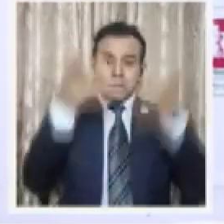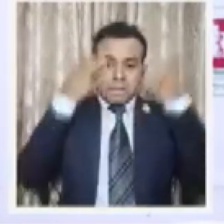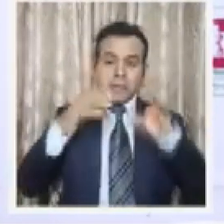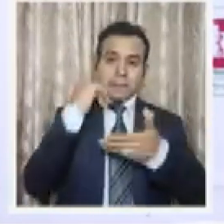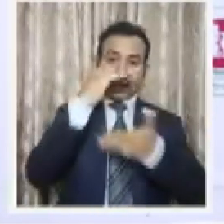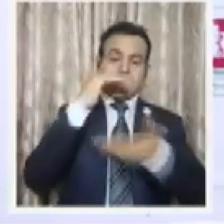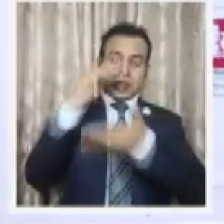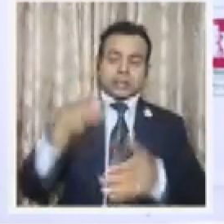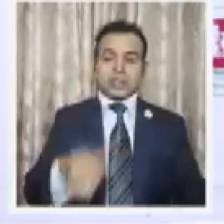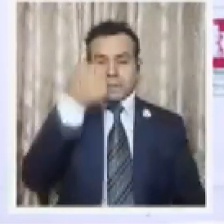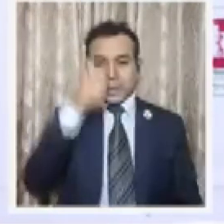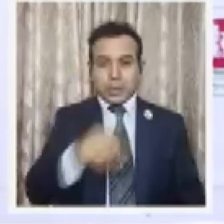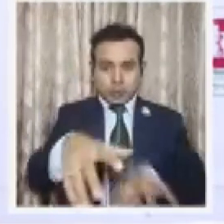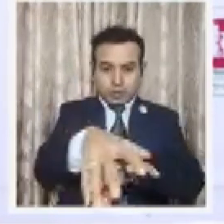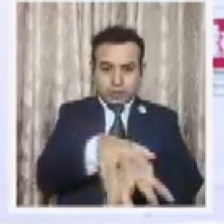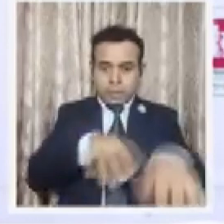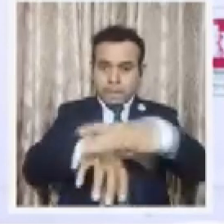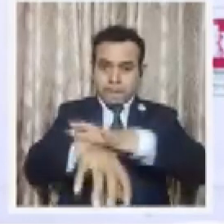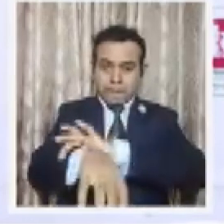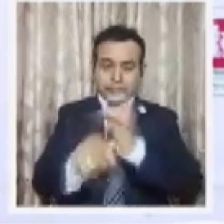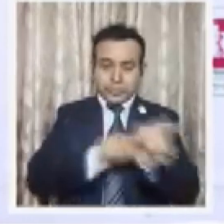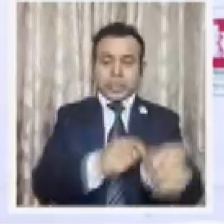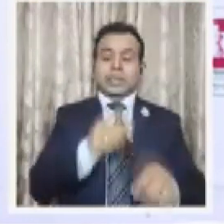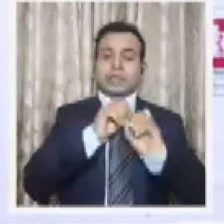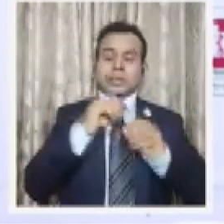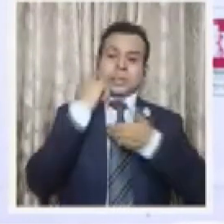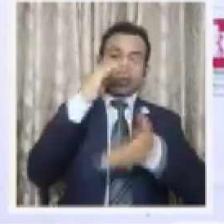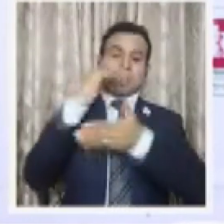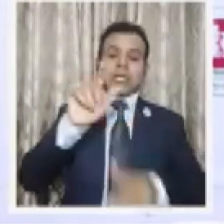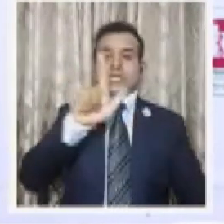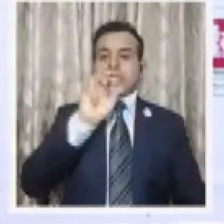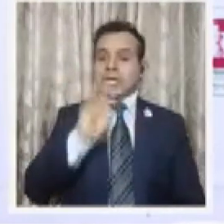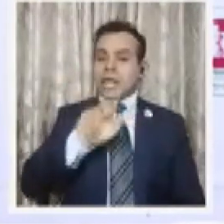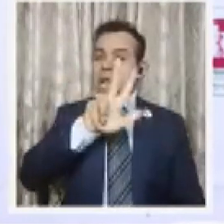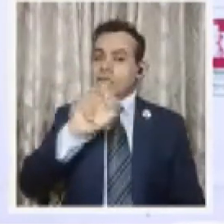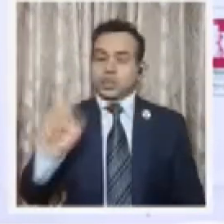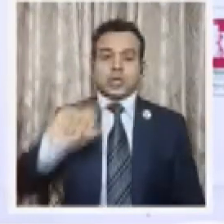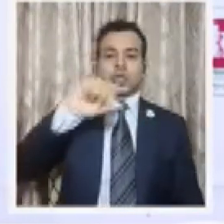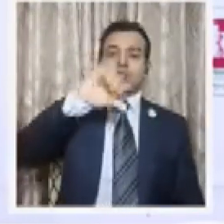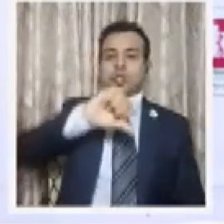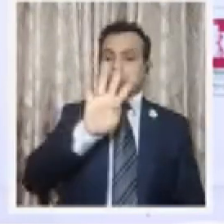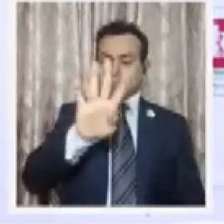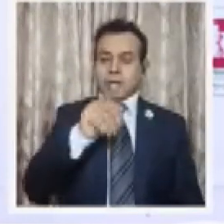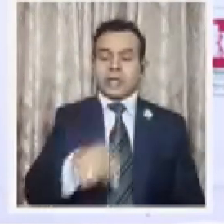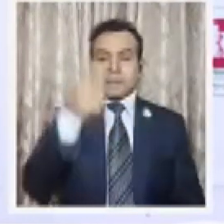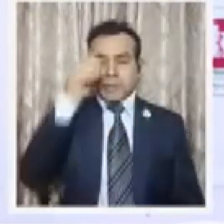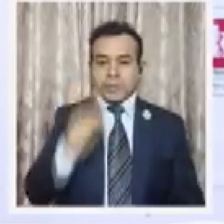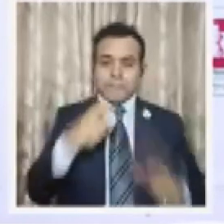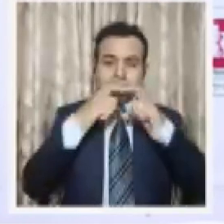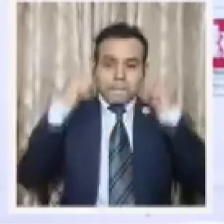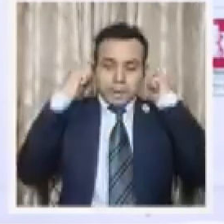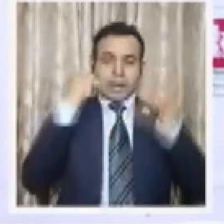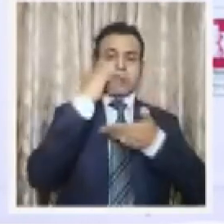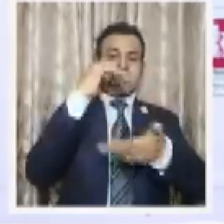সুরক্ষা সামগ্রী বিতরণের তথ্য, গত 24 ঘন্টায় বিভিন্ন ক্যাটাগরির গ্লাভস বিতরণ হয়েছে 7,894,